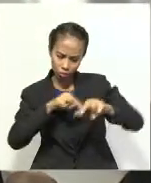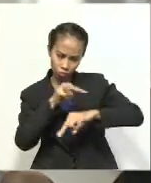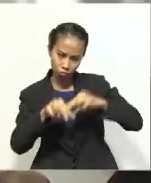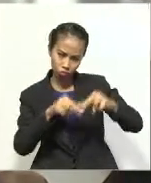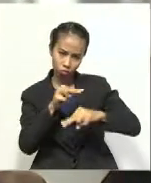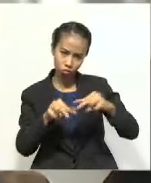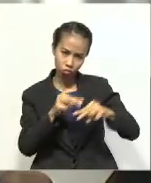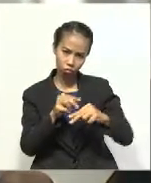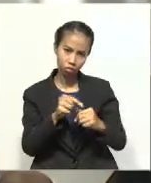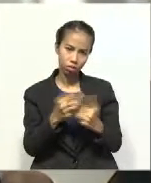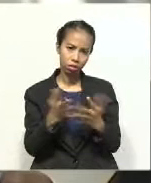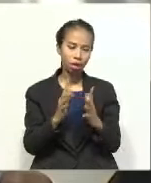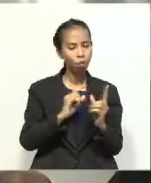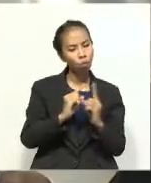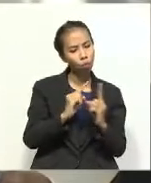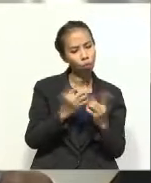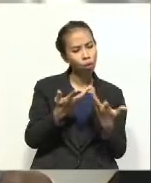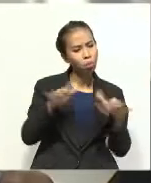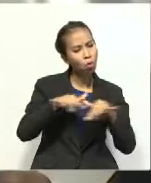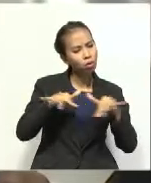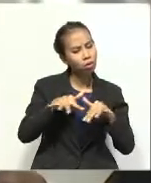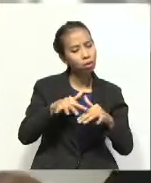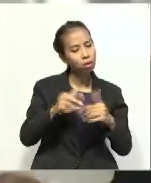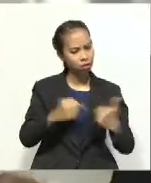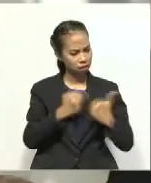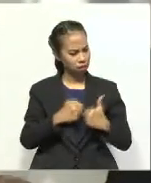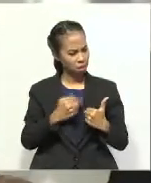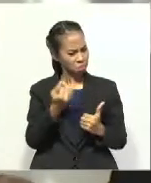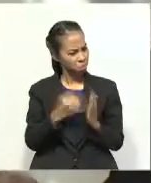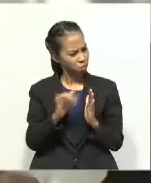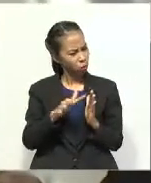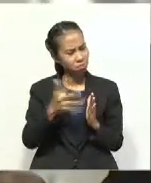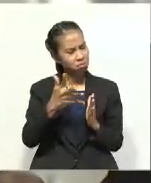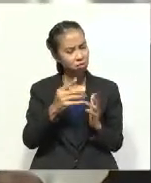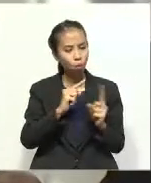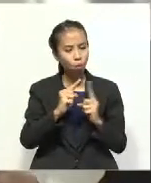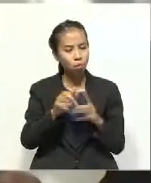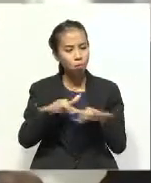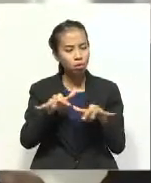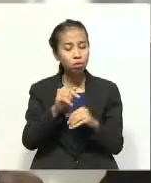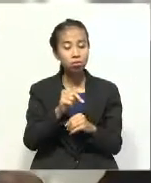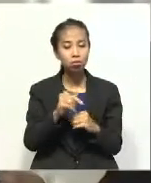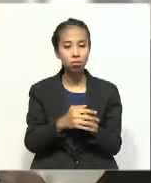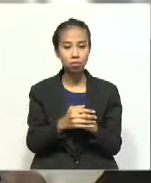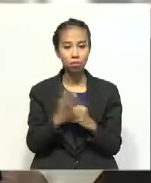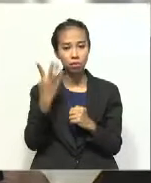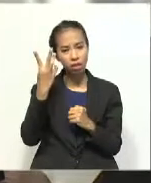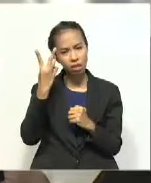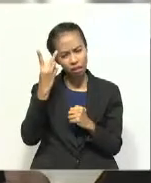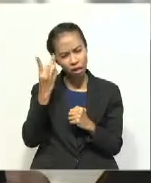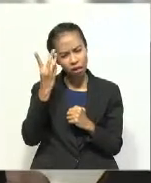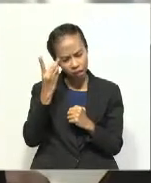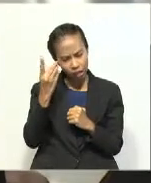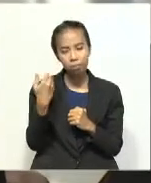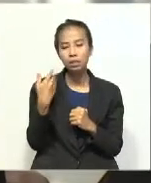แบบน ี้ จะม ี การตรวจสภาพจ ิ ตใจของคนร้ายไหมคะว่า ในขณะนี้ไม่มีว่าผมคุยกับเขาเขาก็ถ ือว่าเขาเครียดไหมคะเป็นยังไงบ้างไหมครับมีการเครียดหร ือมีการเครีย